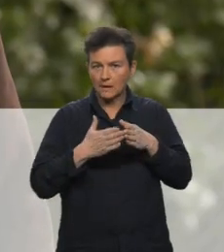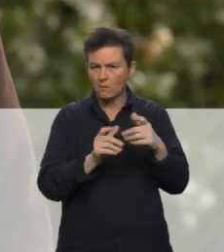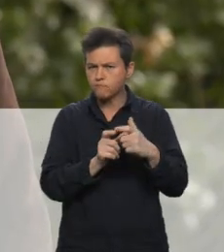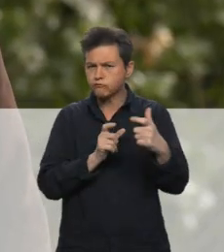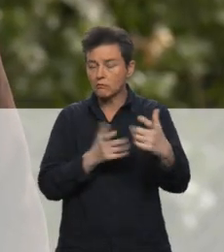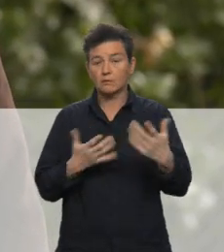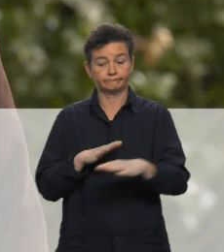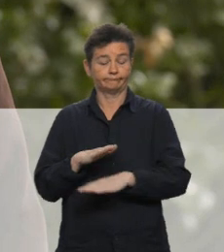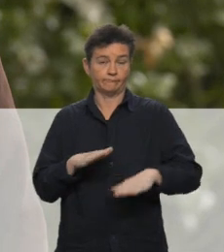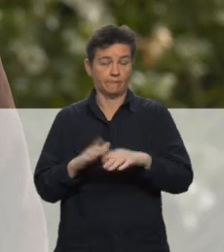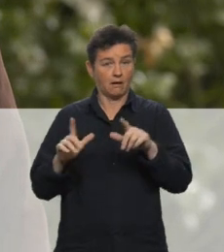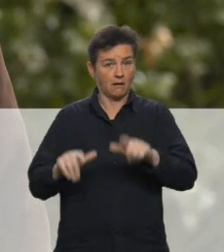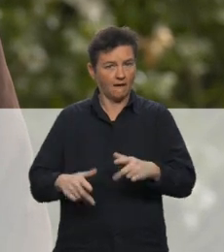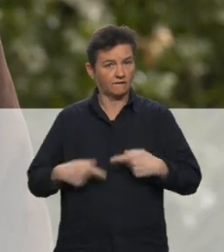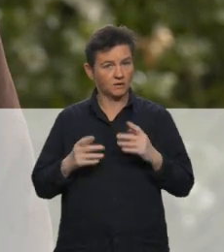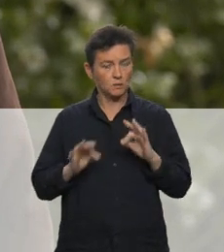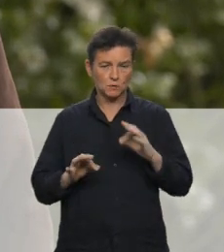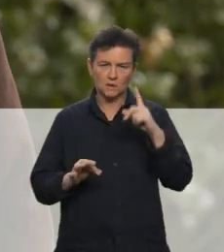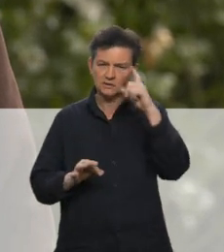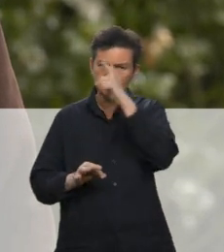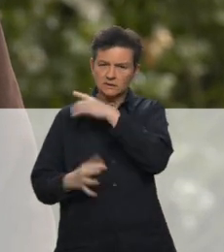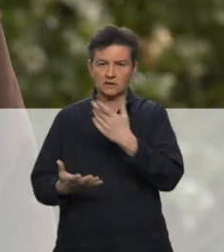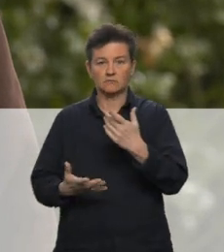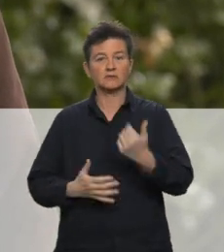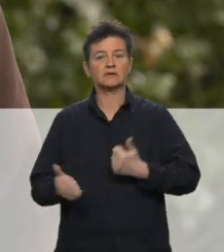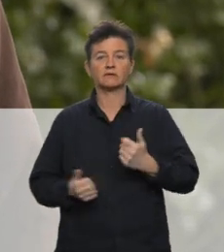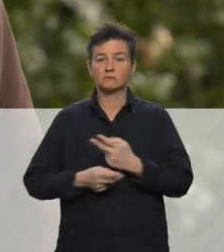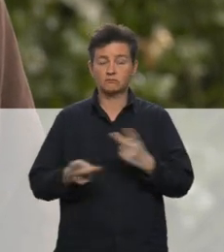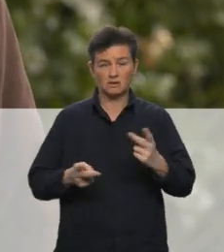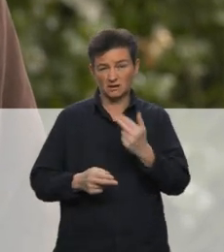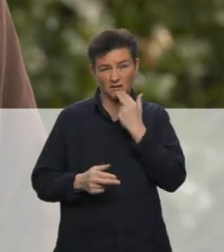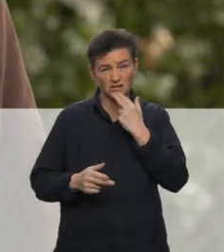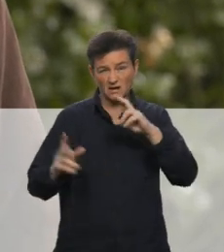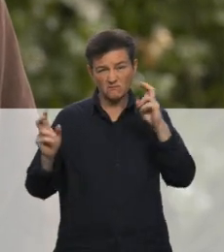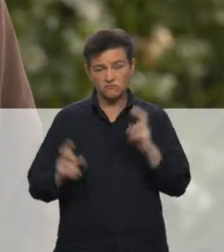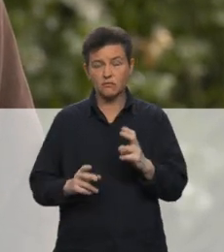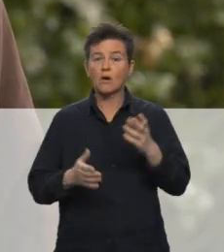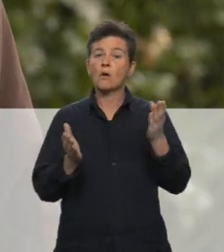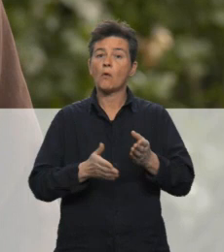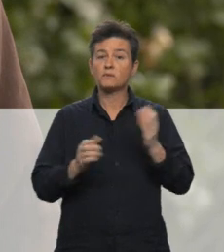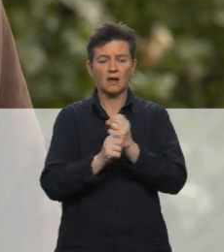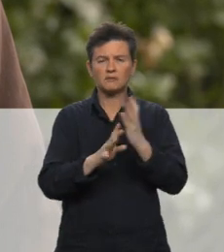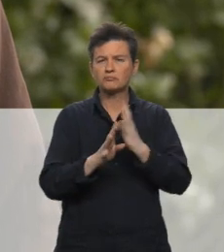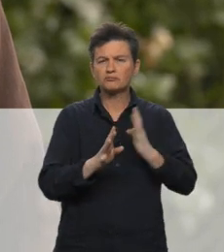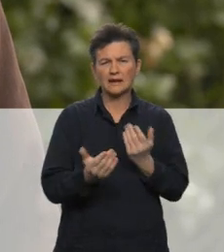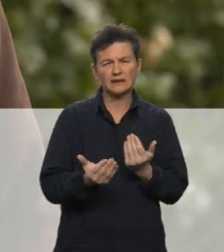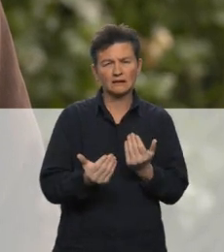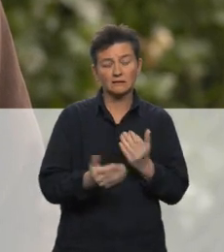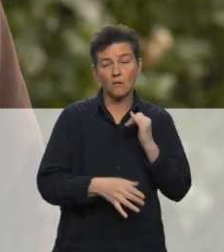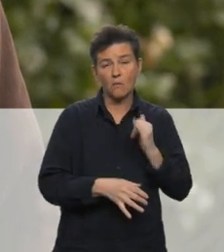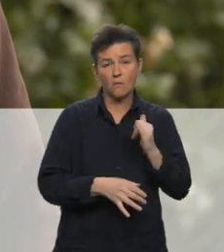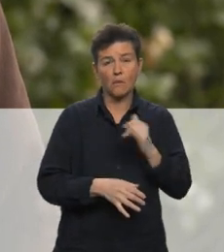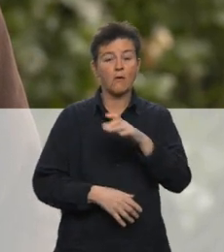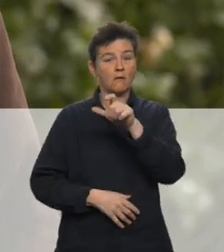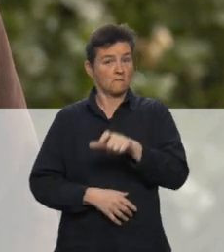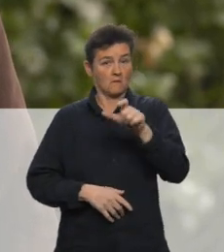Pendant ce temps, en bas, on a du mal à vivre correctement. Les services publics sont dégradés, on fait la queue pendant des heures à l'hôpital, les